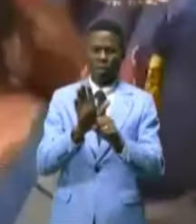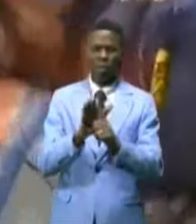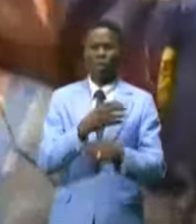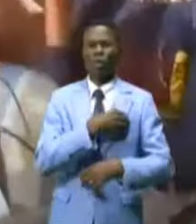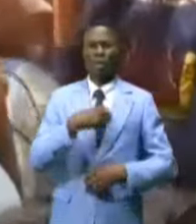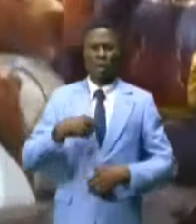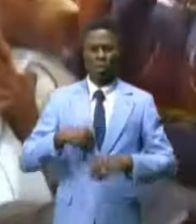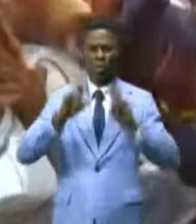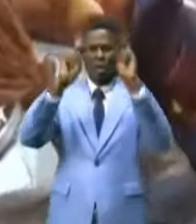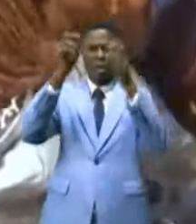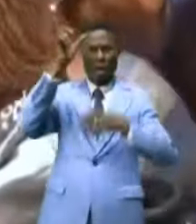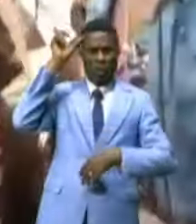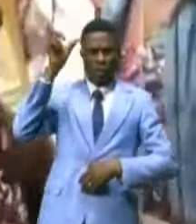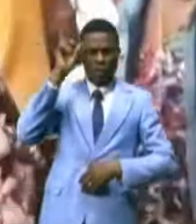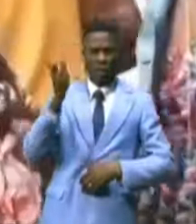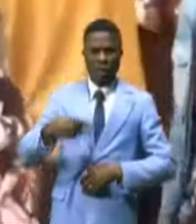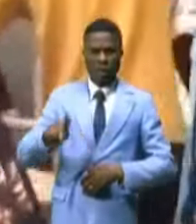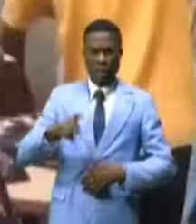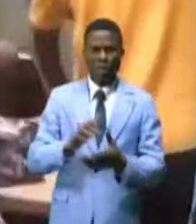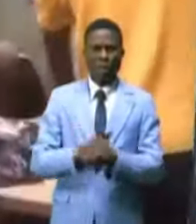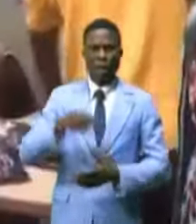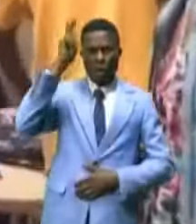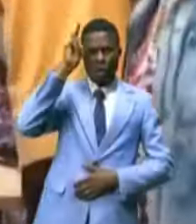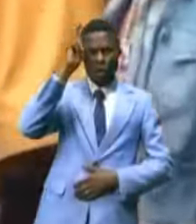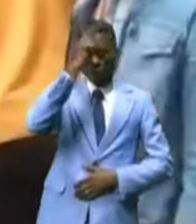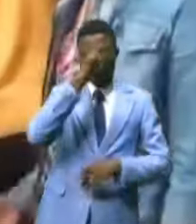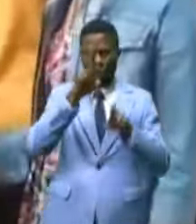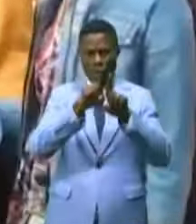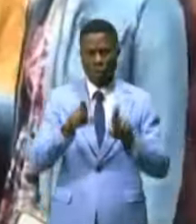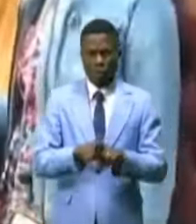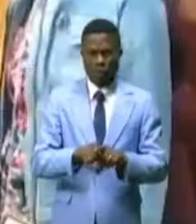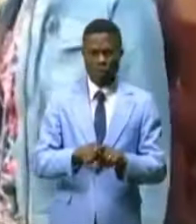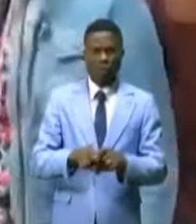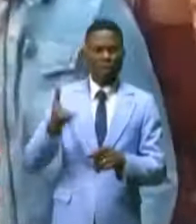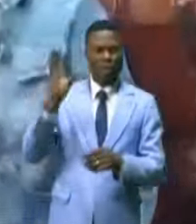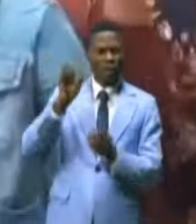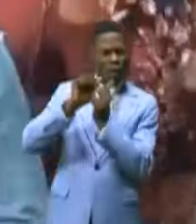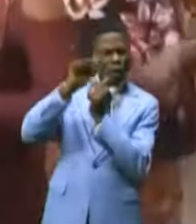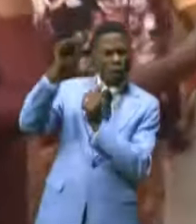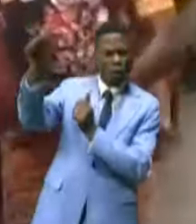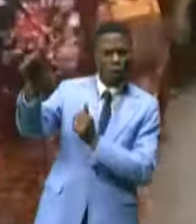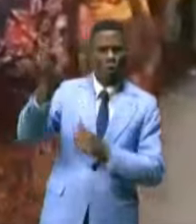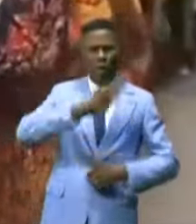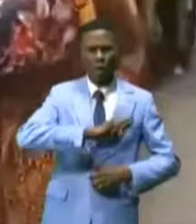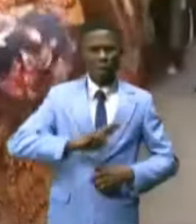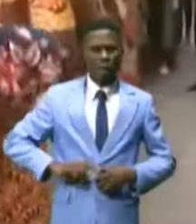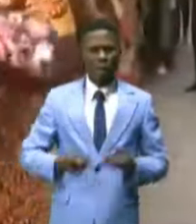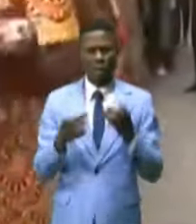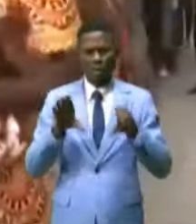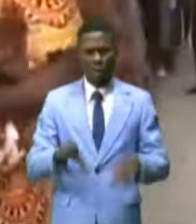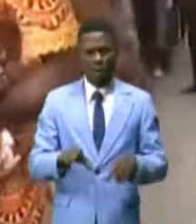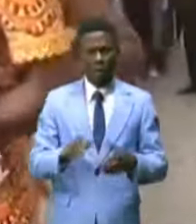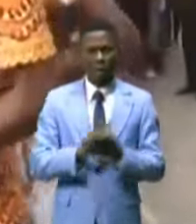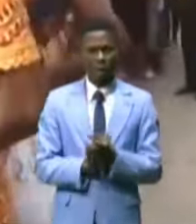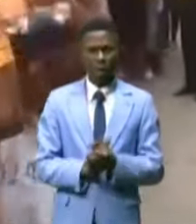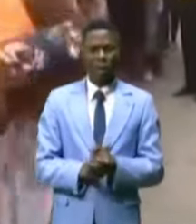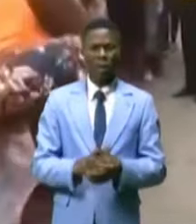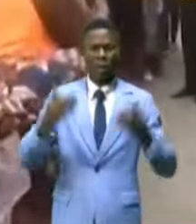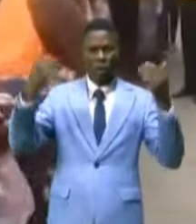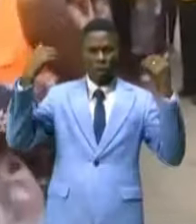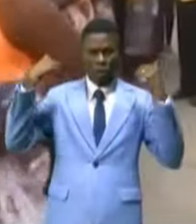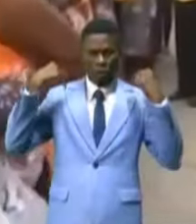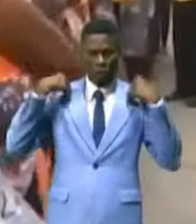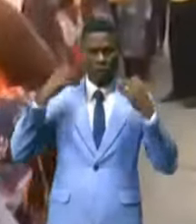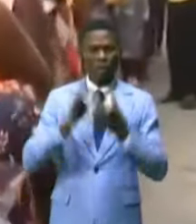ville de Lubumbashi dans la province du Haut-Katanga, mais aussi dans les coins et recoins de la RDC. N'étant pas sur place, la chef de